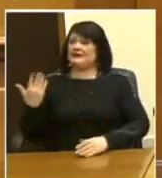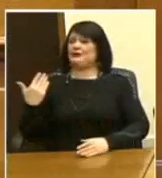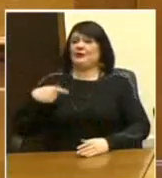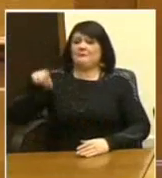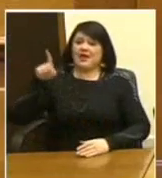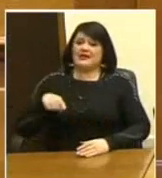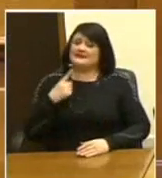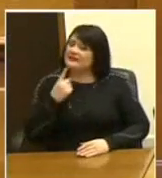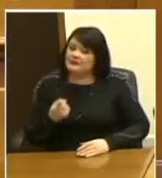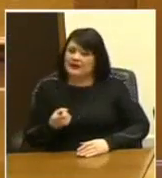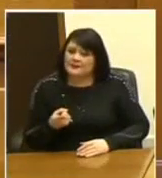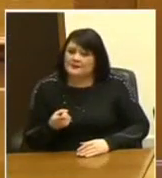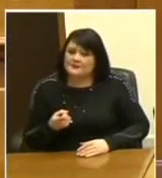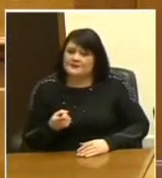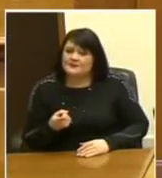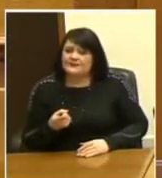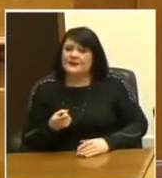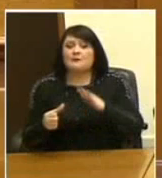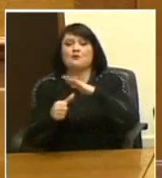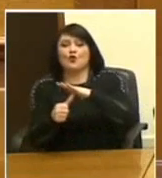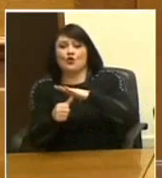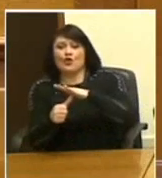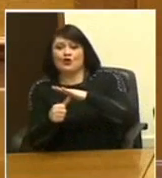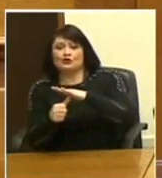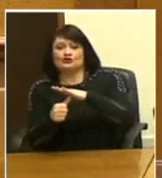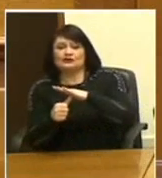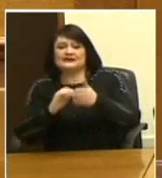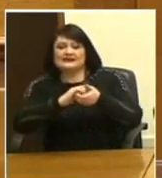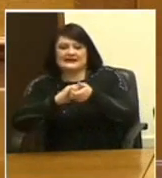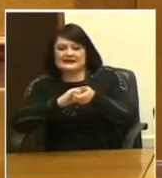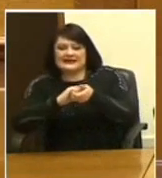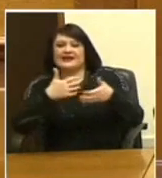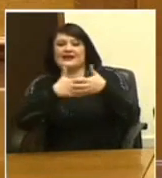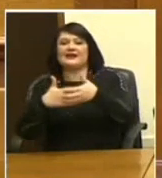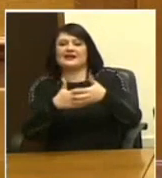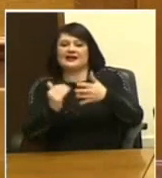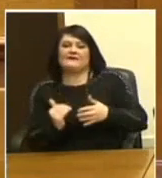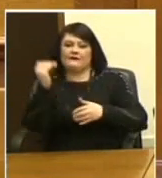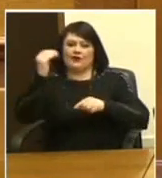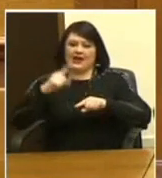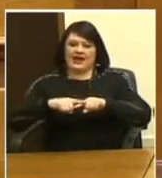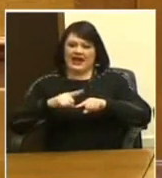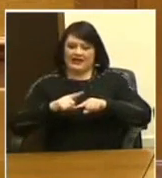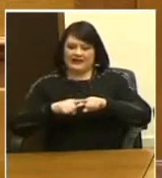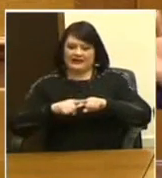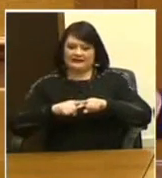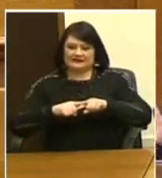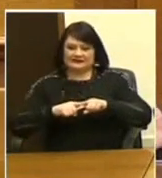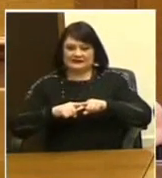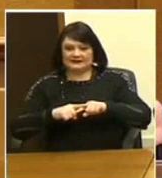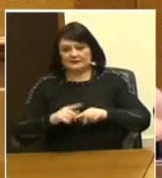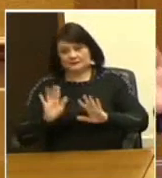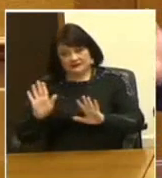μέρες ο πρόεδρος του Συνδέσμου Βιομηχανιών Βορείου Ελλάδας, ο κύριος Σαββάκης, ο οποίος δεν είναι